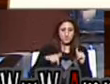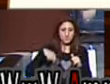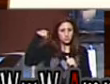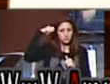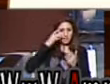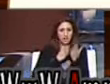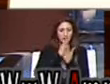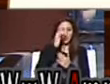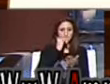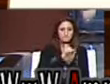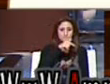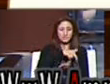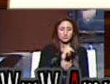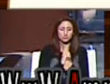تحديدا